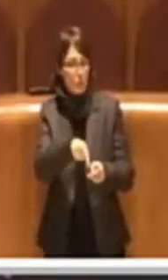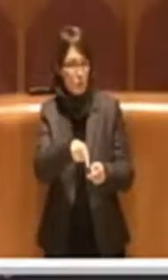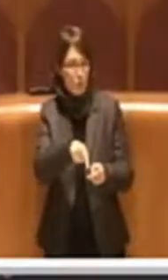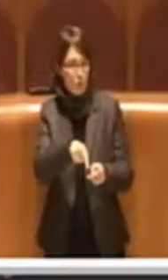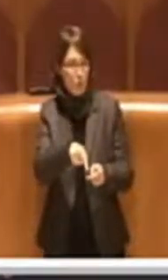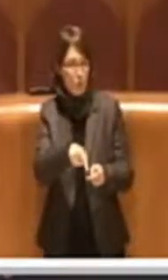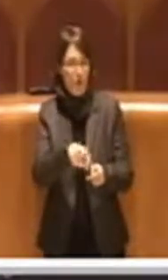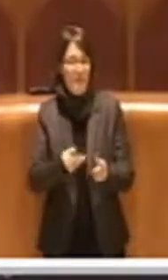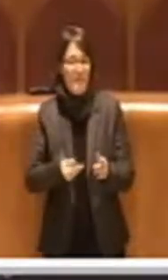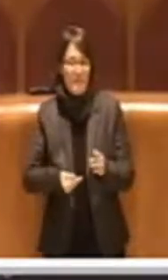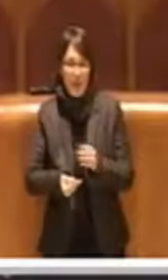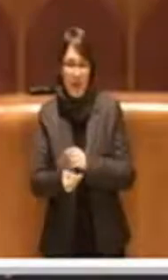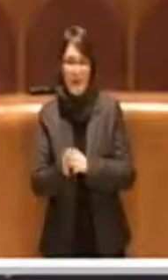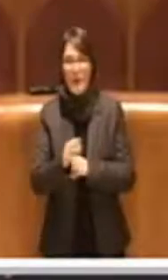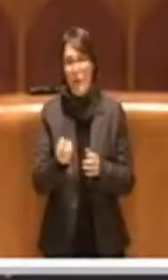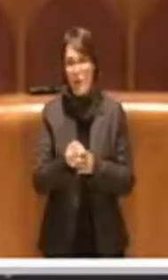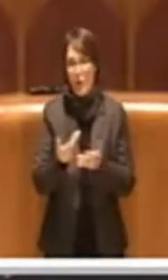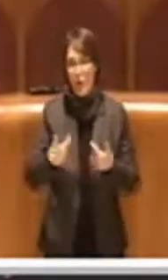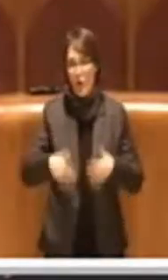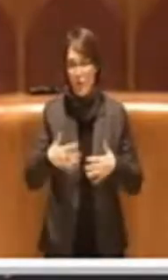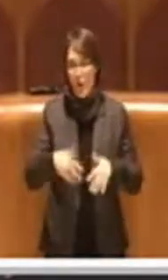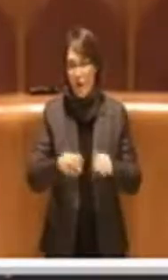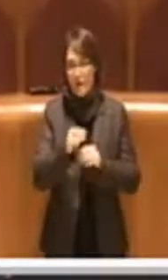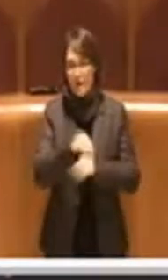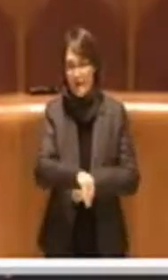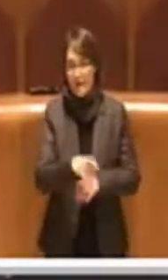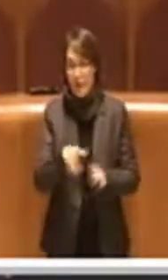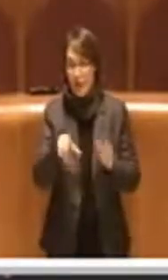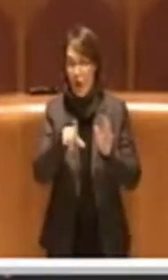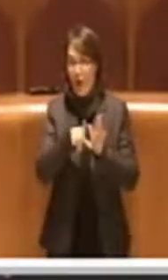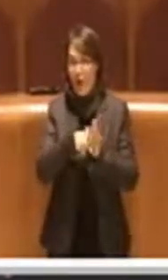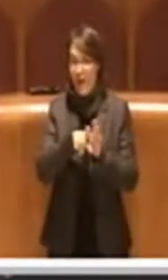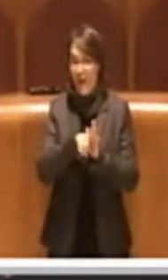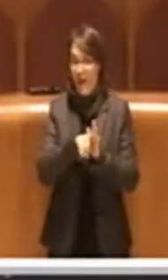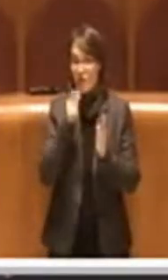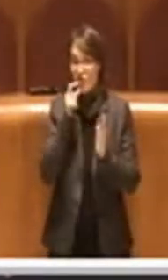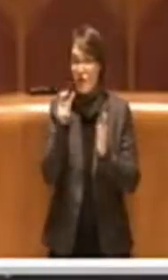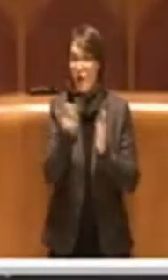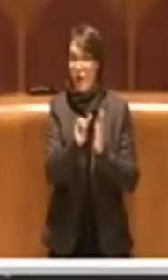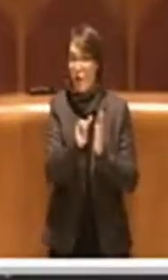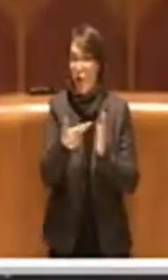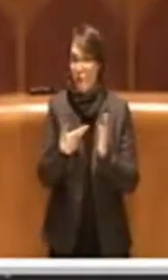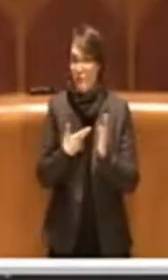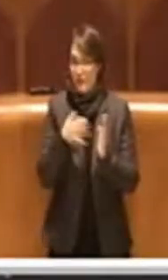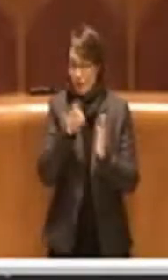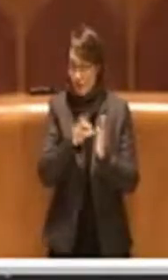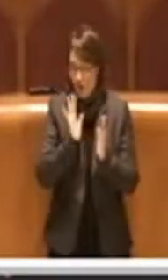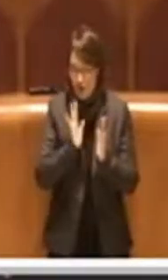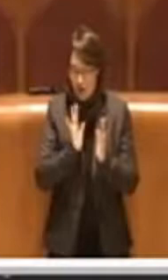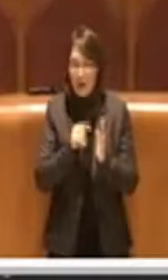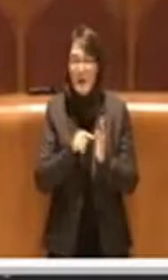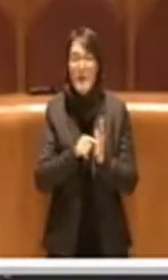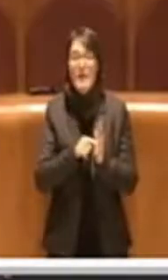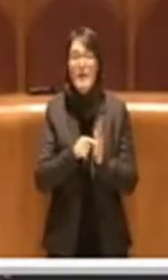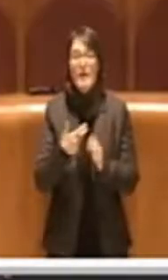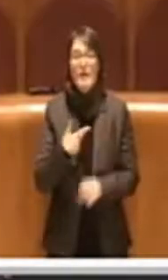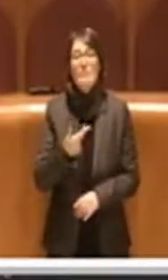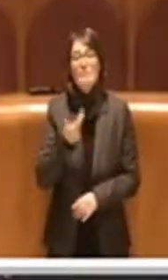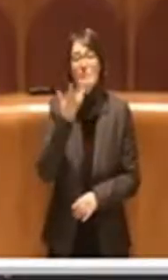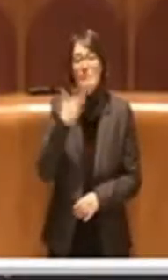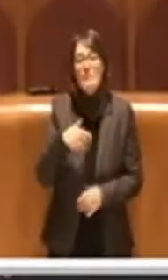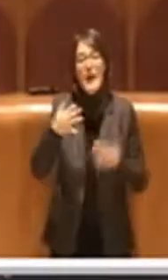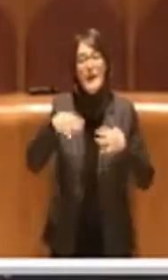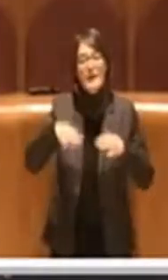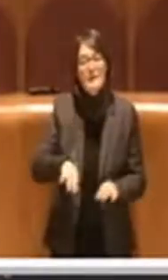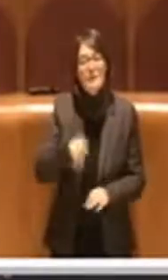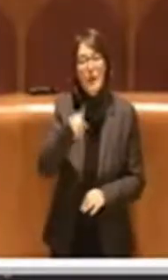dei feti o dei prodotti abortivi, come la legge impone di definire. E chiedo il rispetto anche per chi